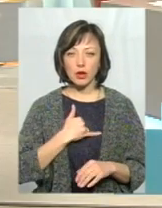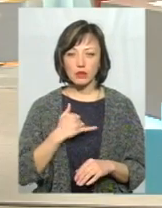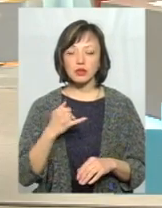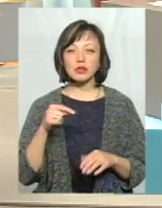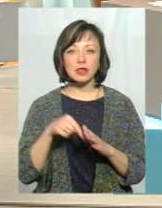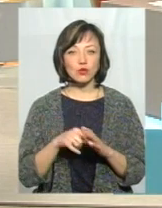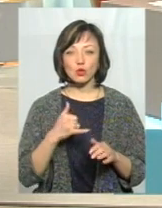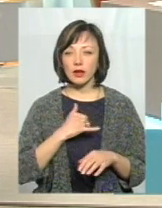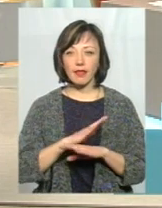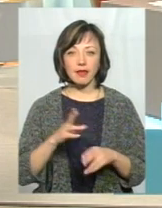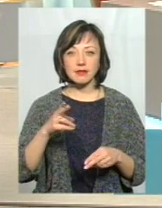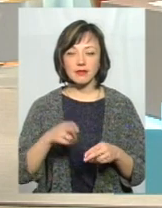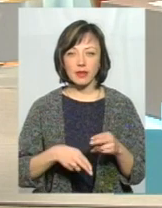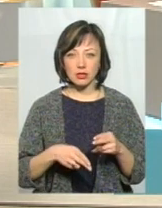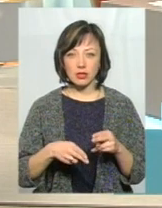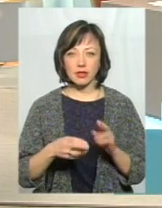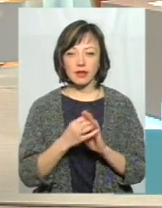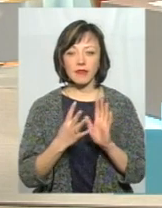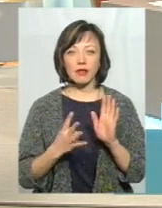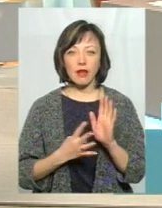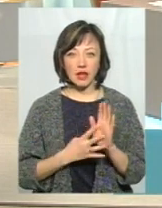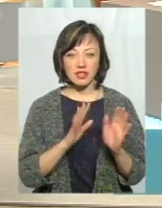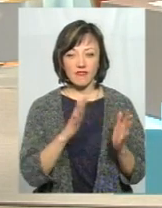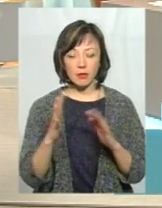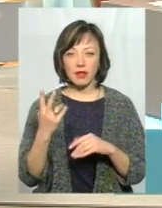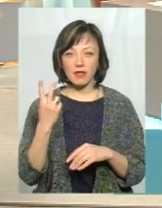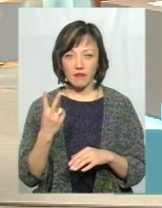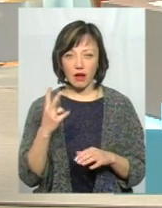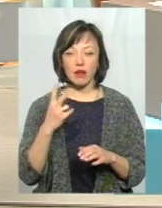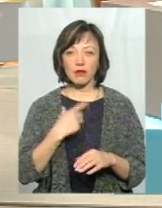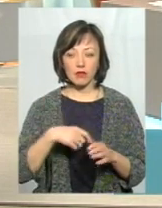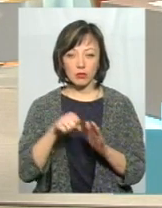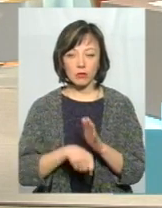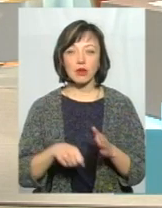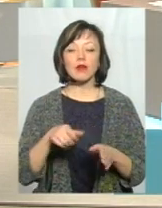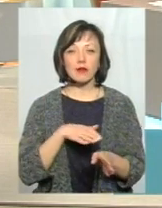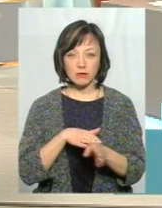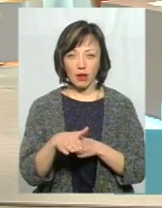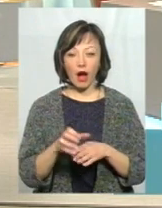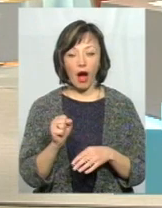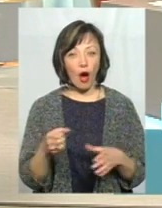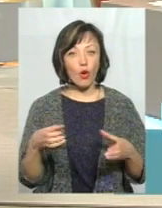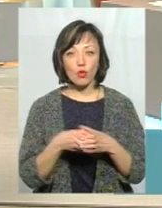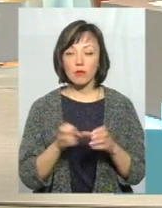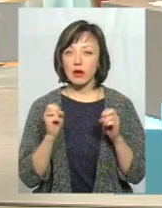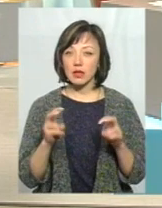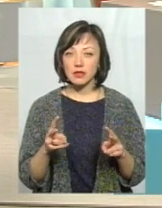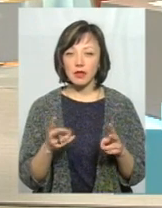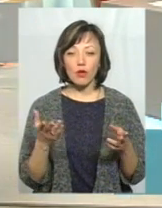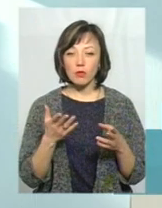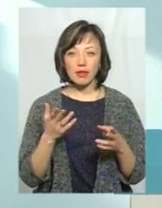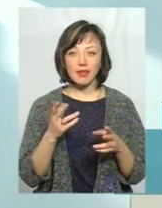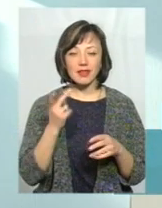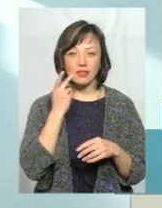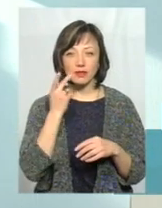що у нас незавершених 19 суїцидів, 2 суїциди завершених. Але от група ризику, на яку ми не